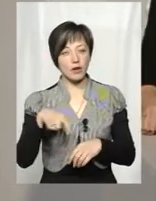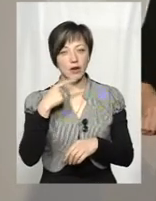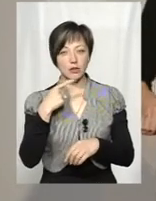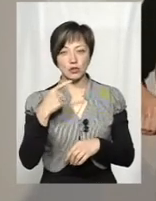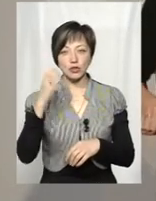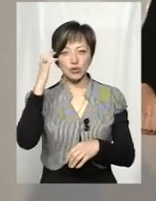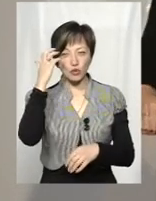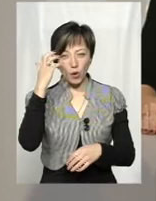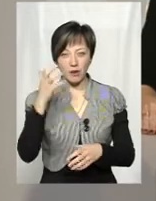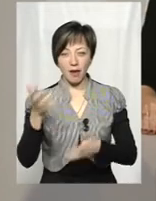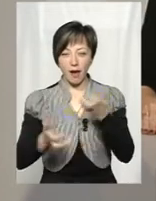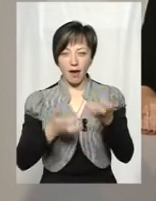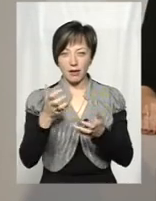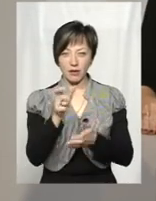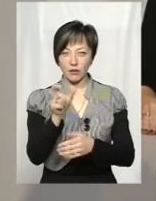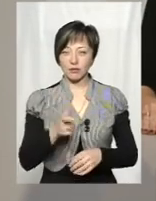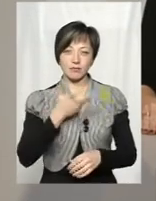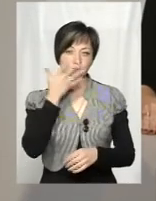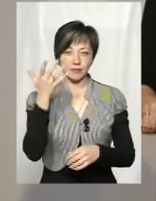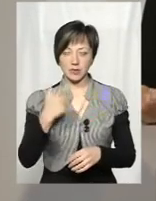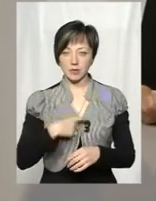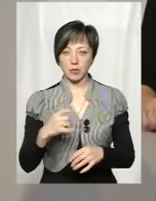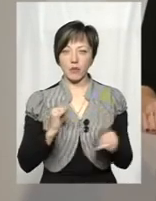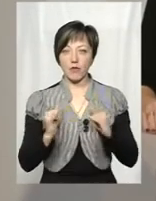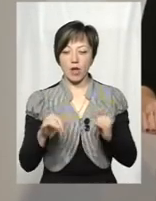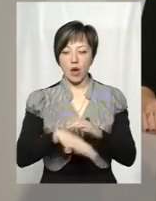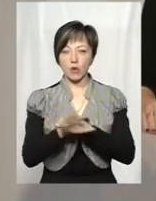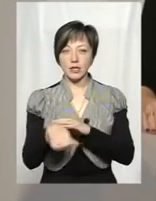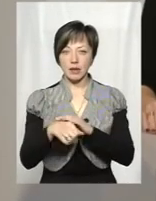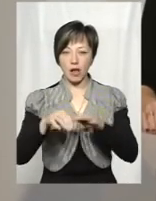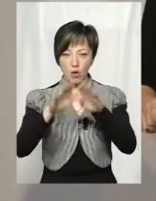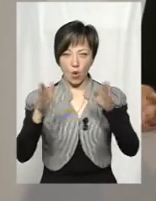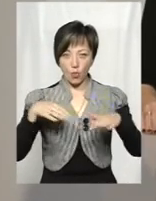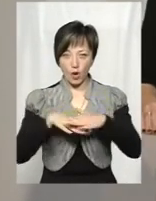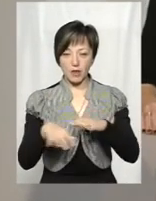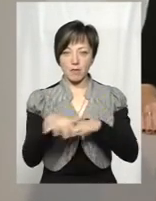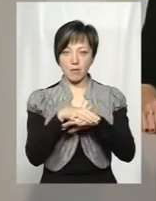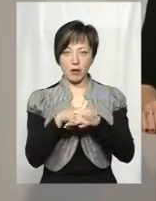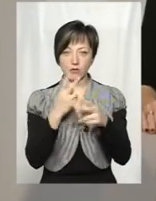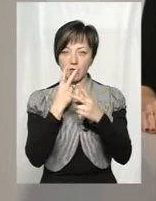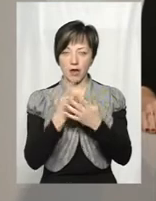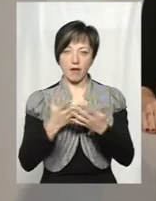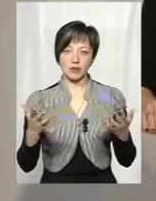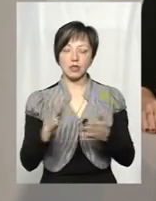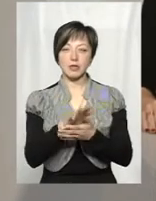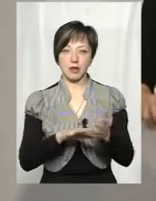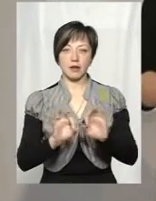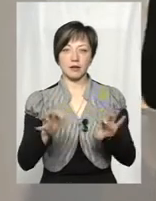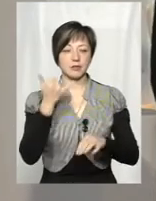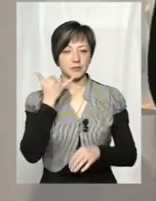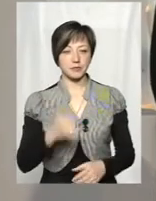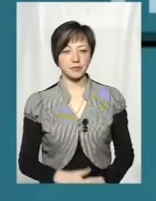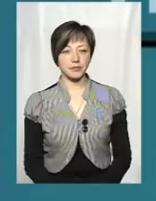чорні археологи ведуть себе вкрай зухвало, а розкрадання курганів – це масове явище. Про це розповів